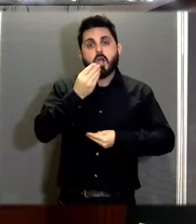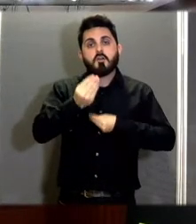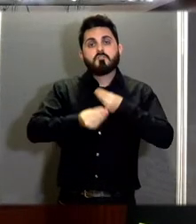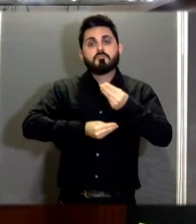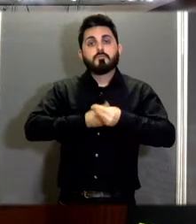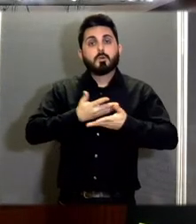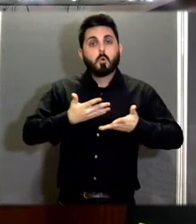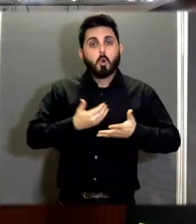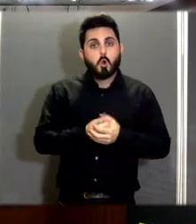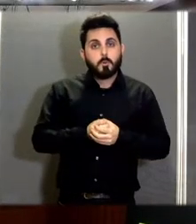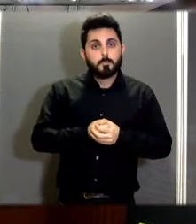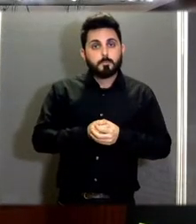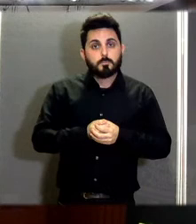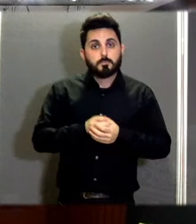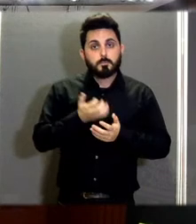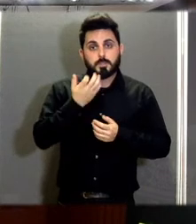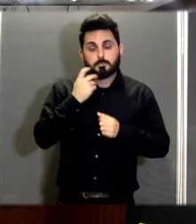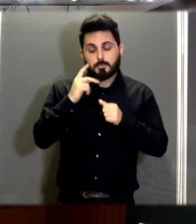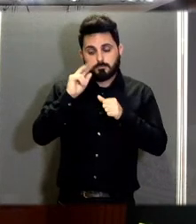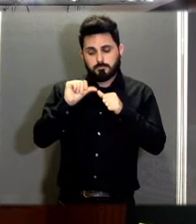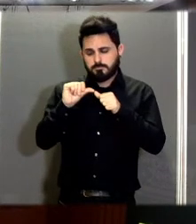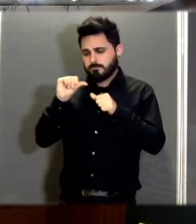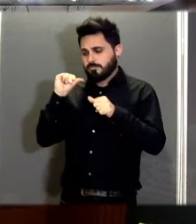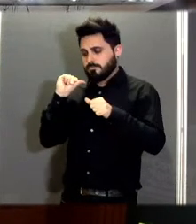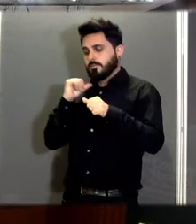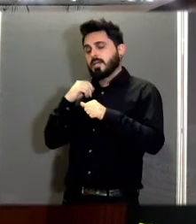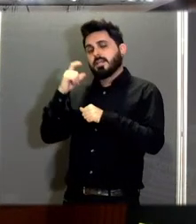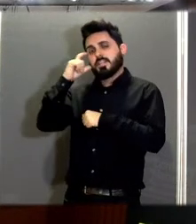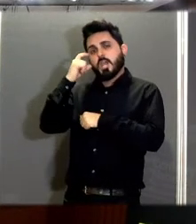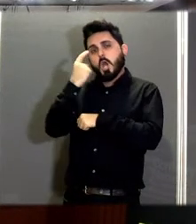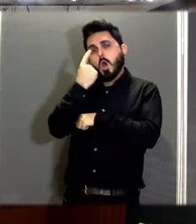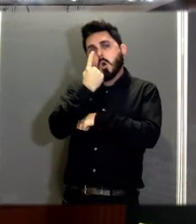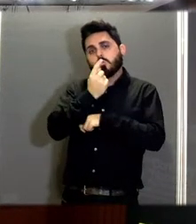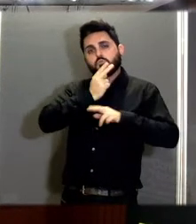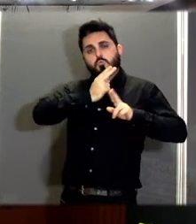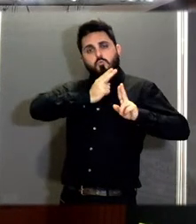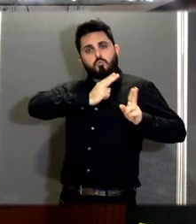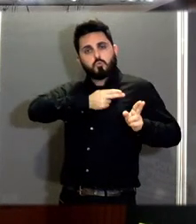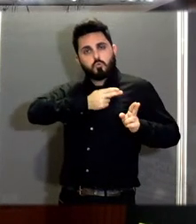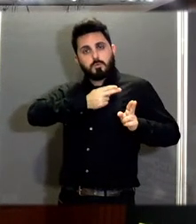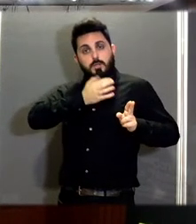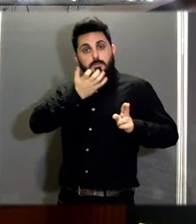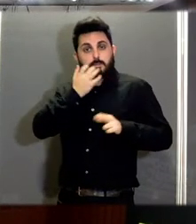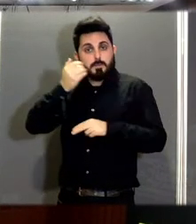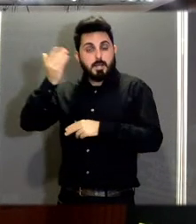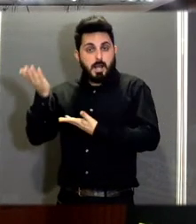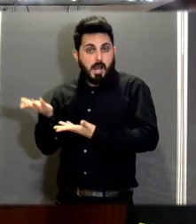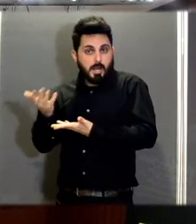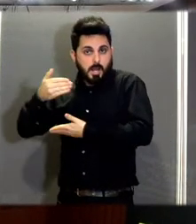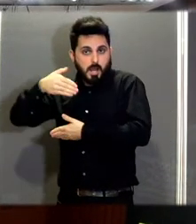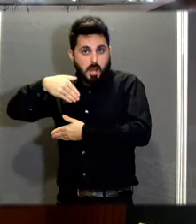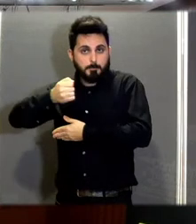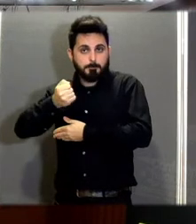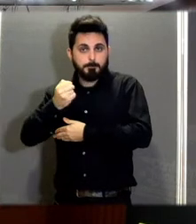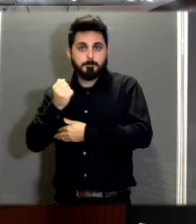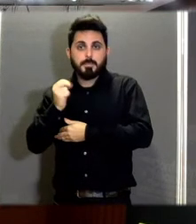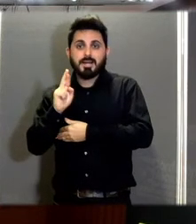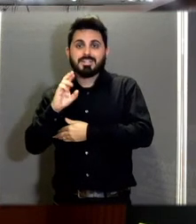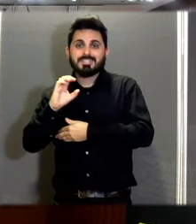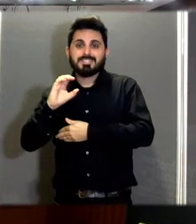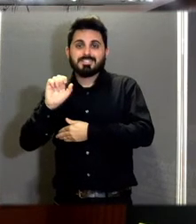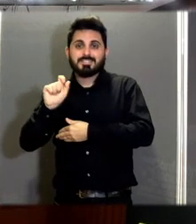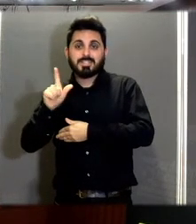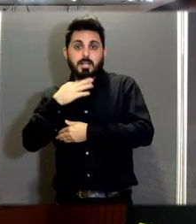les experiències de l'1 d'octubre, a partir de la repressió. Ens deia aquí el Marcel Vivet ara, necessitem